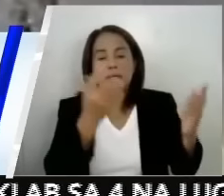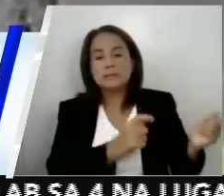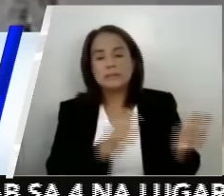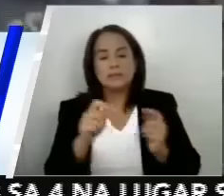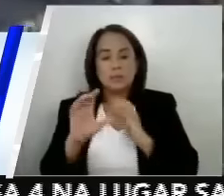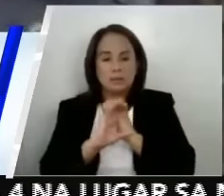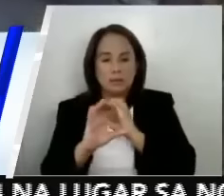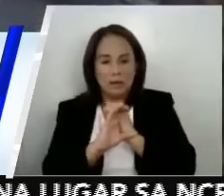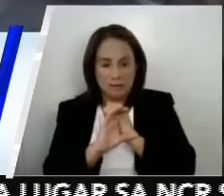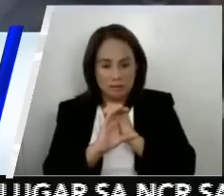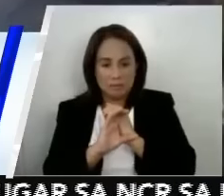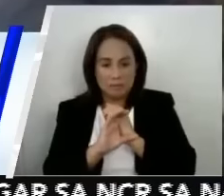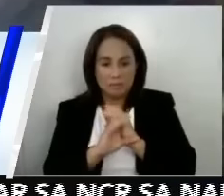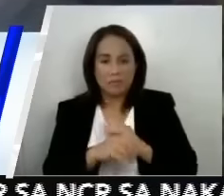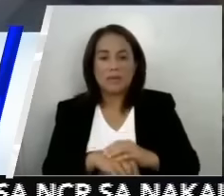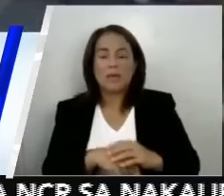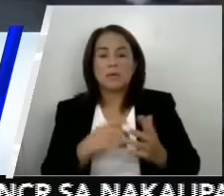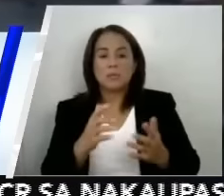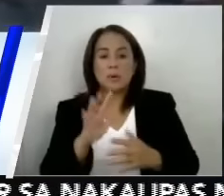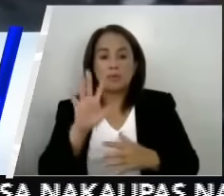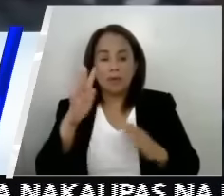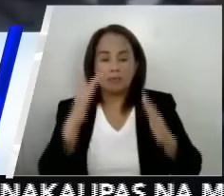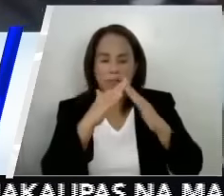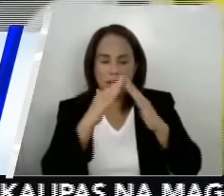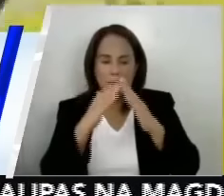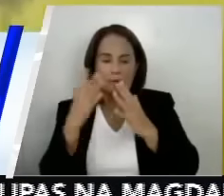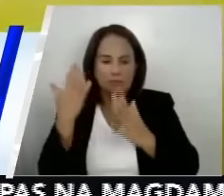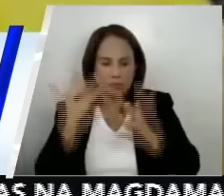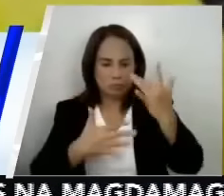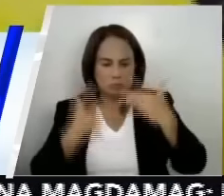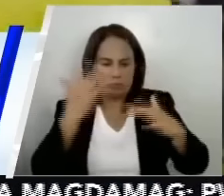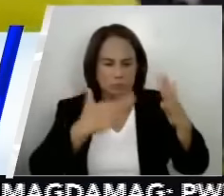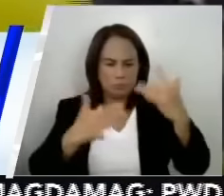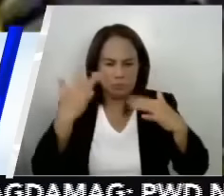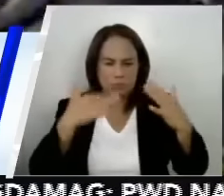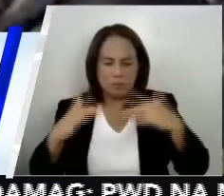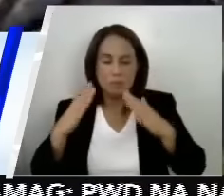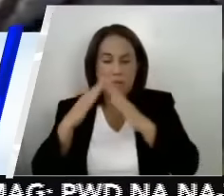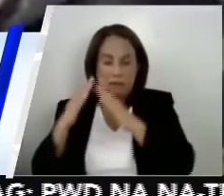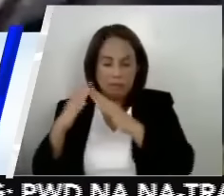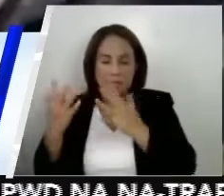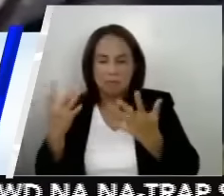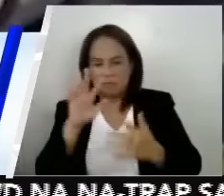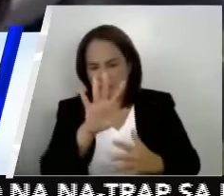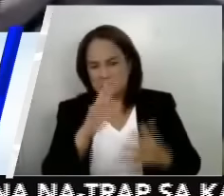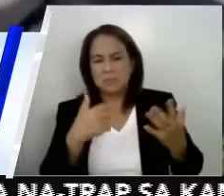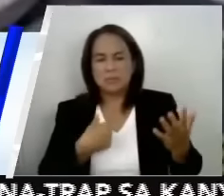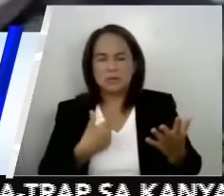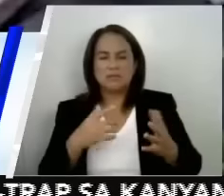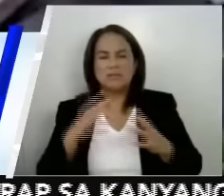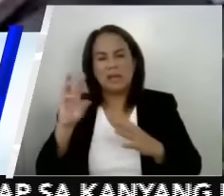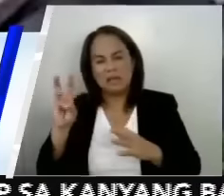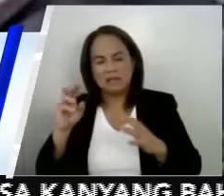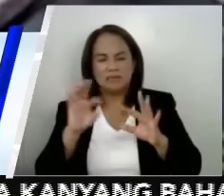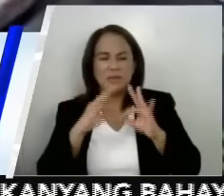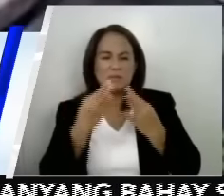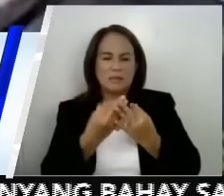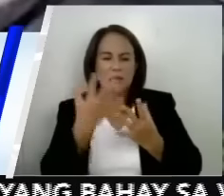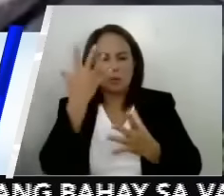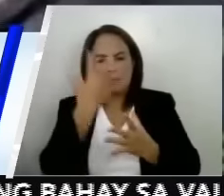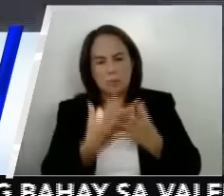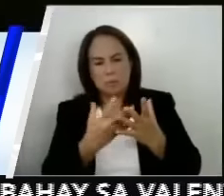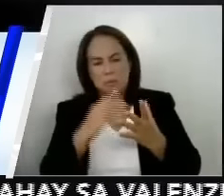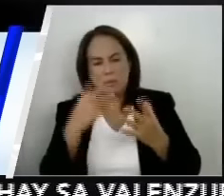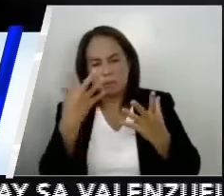sa sunog. 5 bahay ang natupok ng apoy at 6 na pamilya ang nawalan ng tirahan. Pasado alas 7 ng umaga, naapula